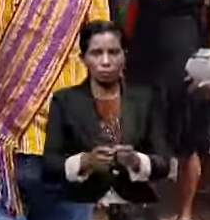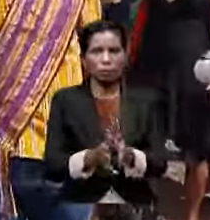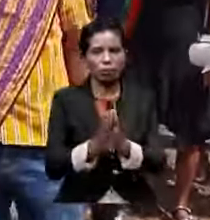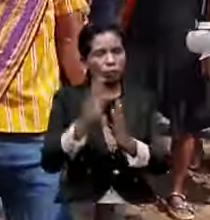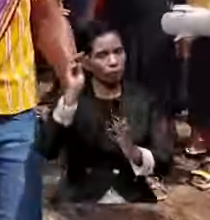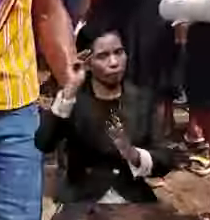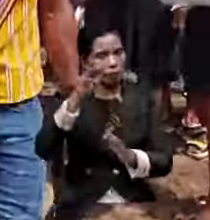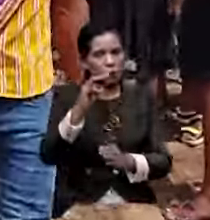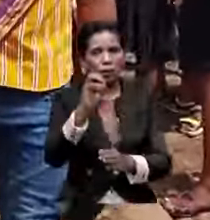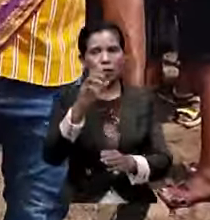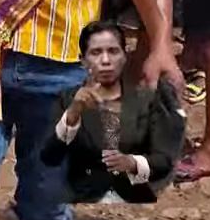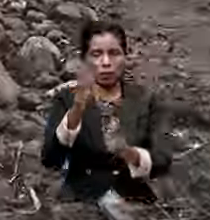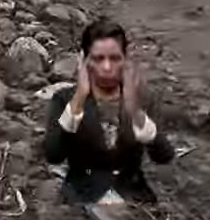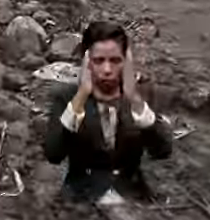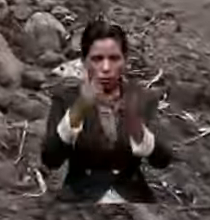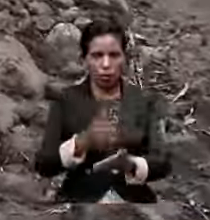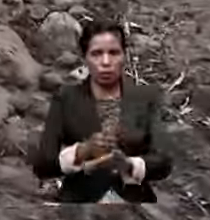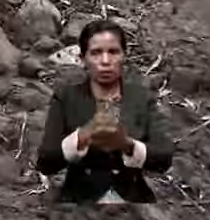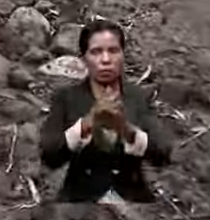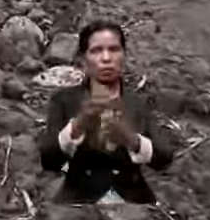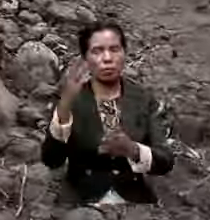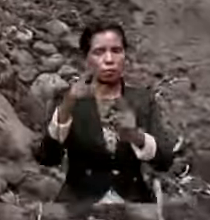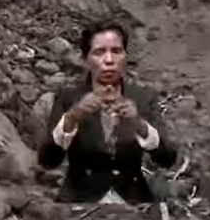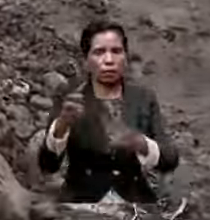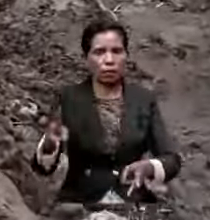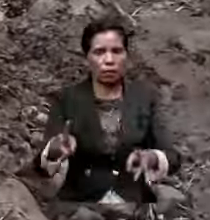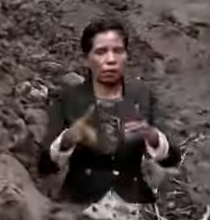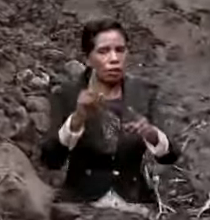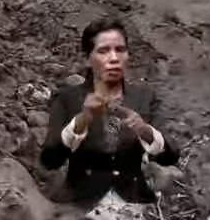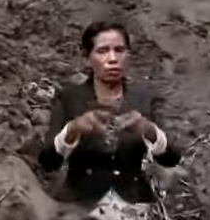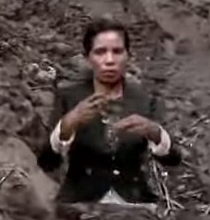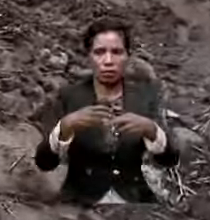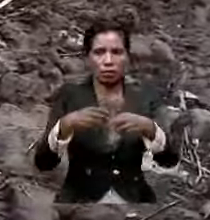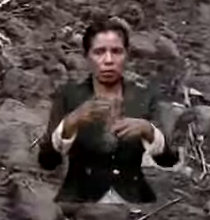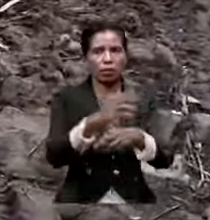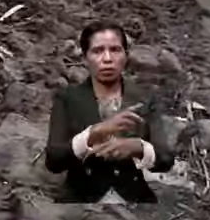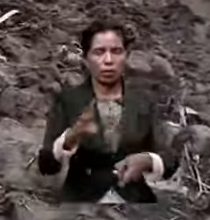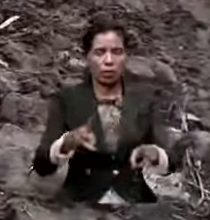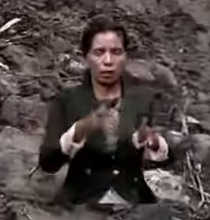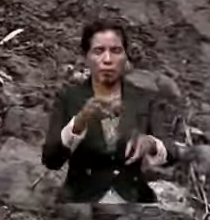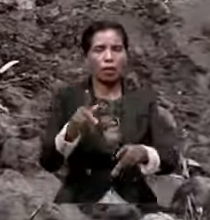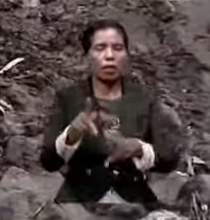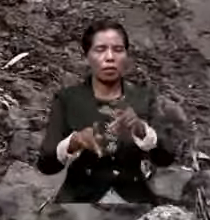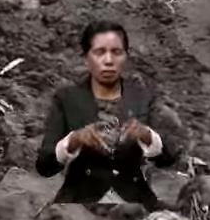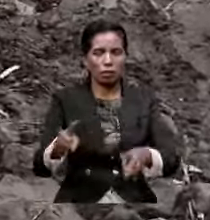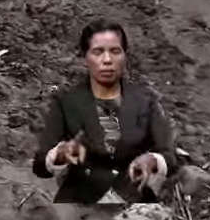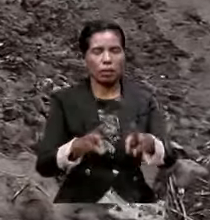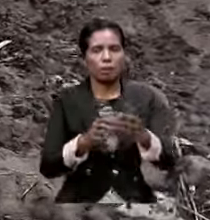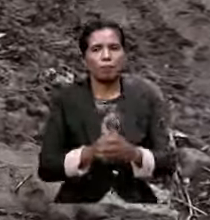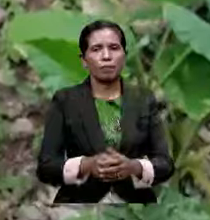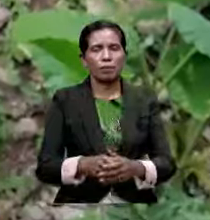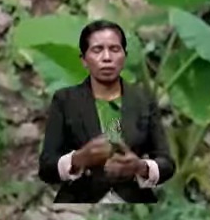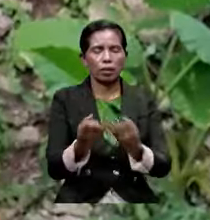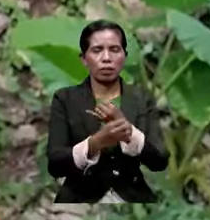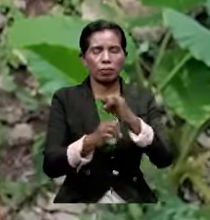obras pública atu tau atenção urgente ba estrada ne atu ne label dificulta movimento comunidade nian madum uku antinan sanulu